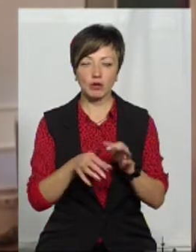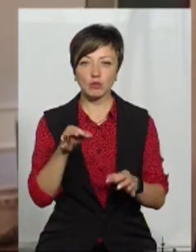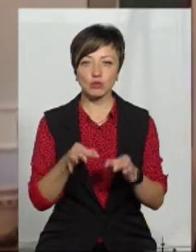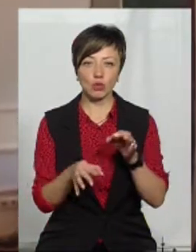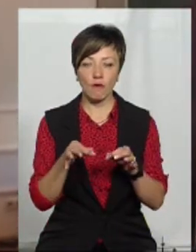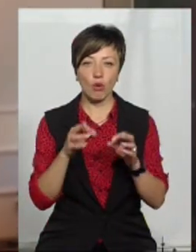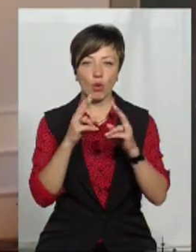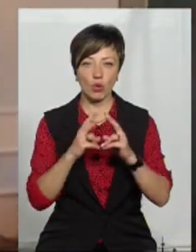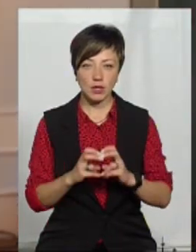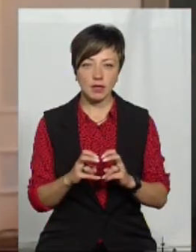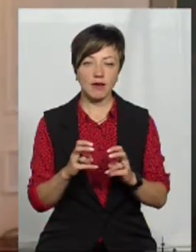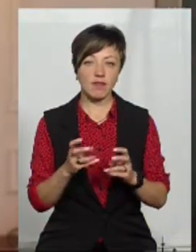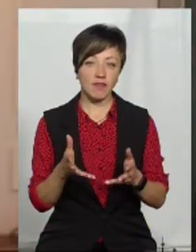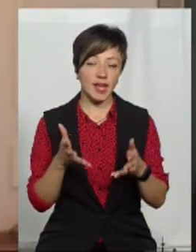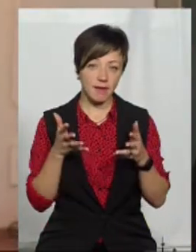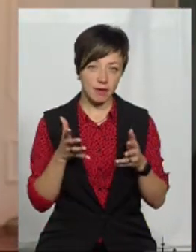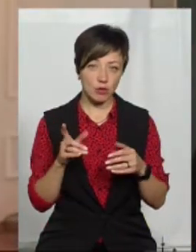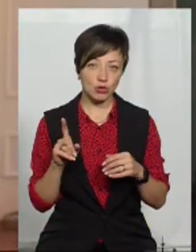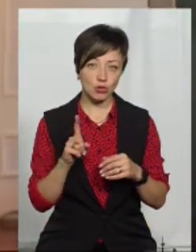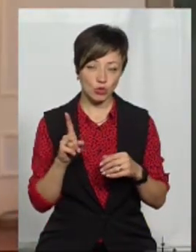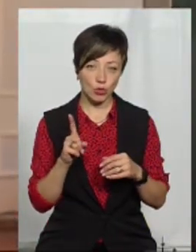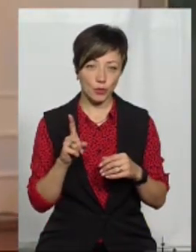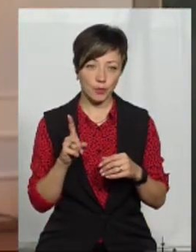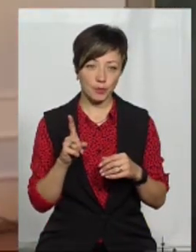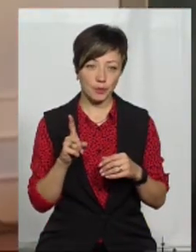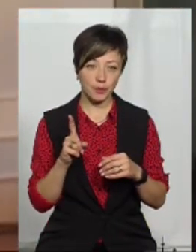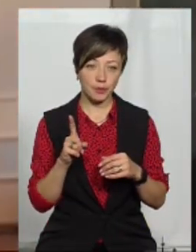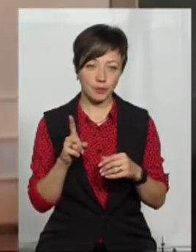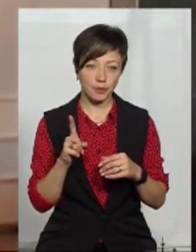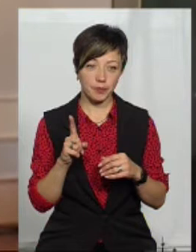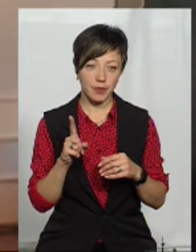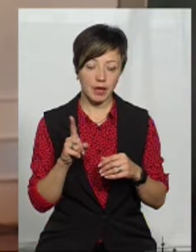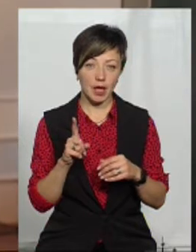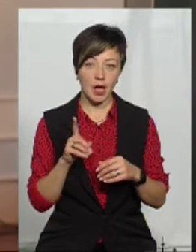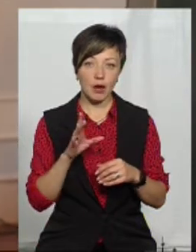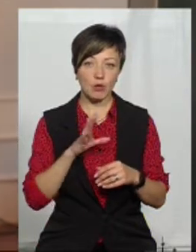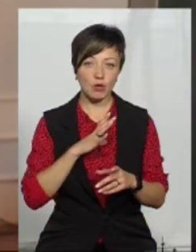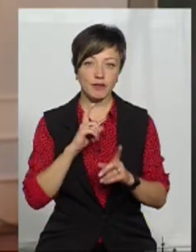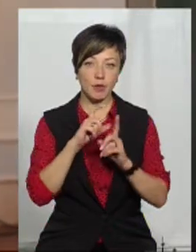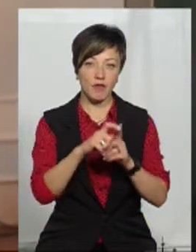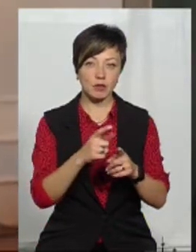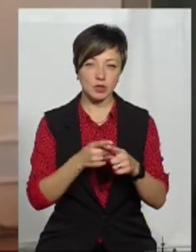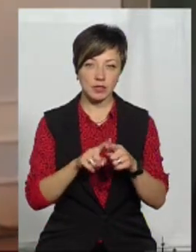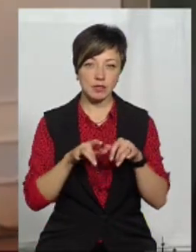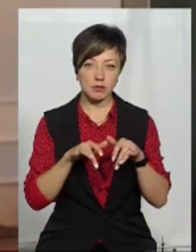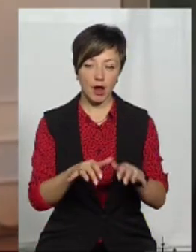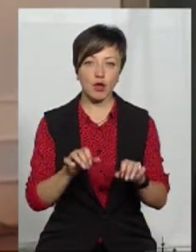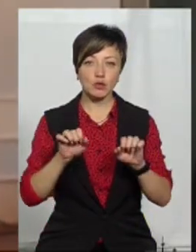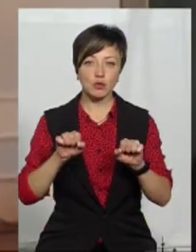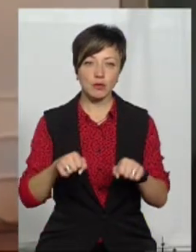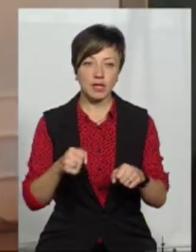іншим, виявилося, що будучи відповідачами по даній цивільній справі, вони зуміли через